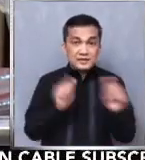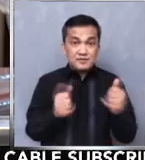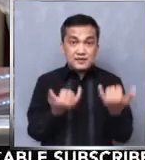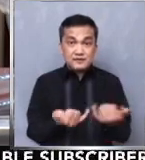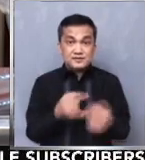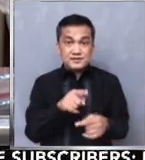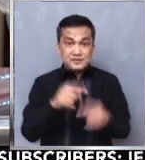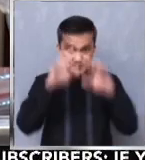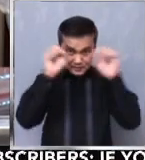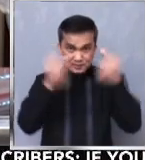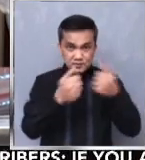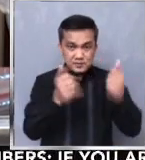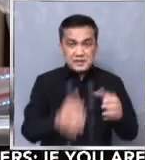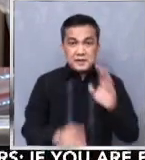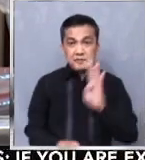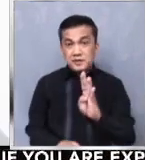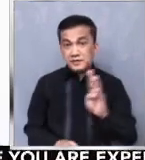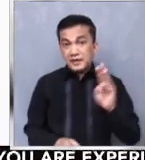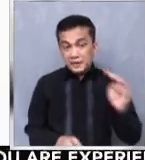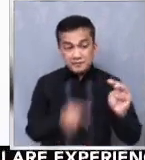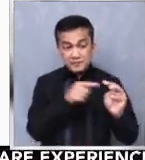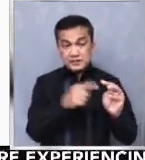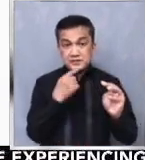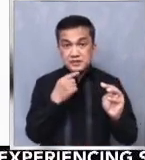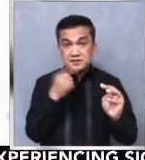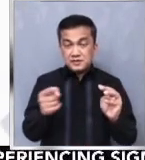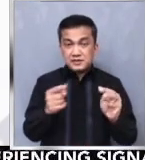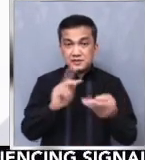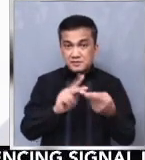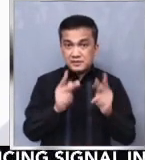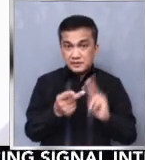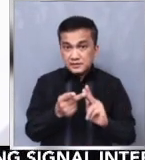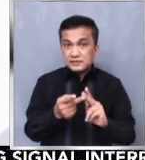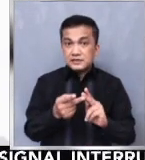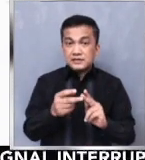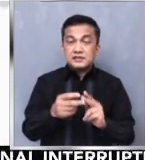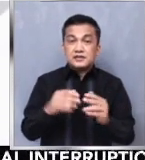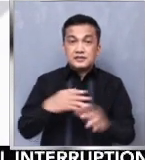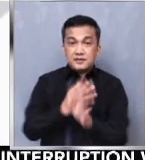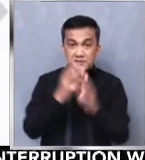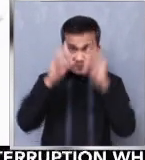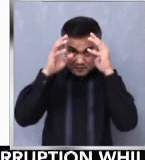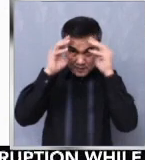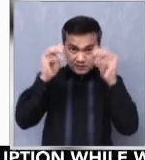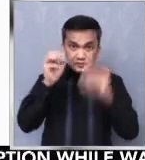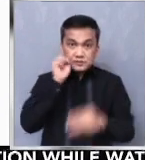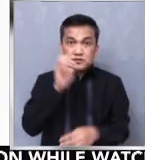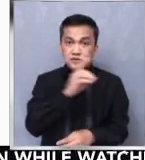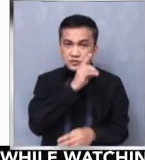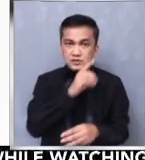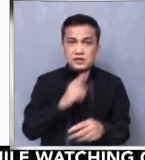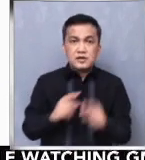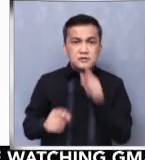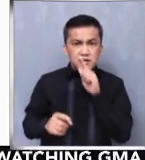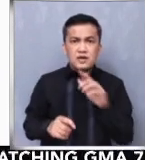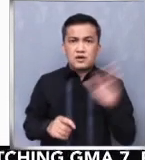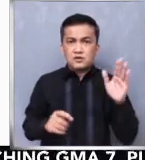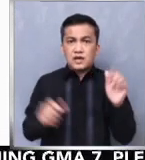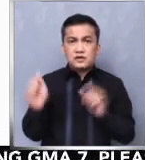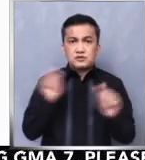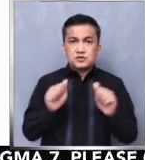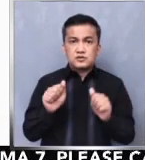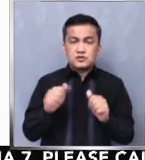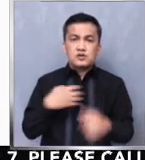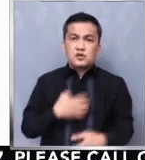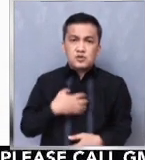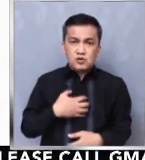Marcos pero sa pahayag nila ng running mate na si Davao City Mayor Sara Duterte, nangako silang aaksyonan ang hinaing ng mga magsasaka kabilang